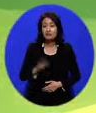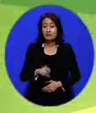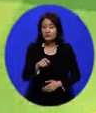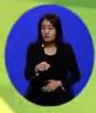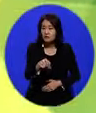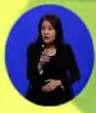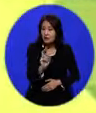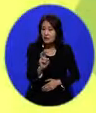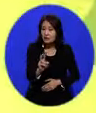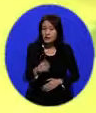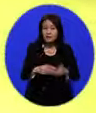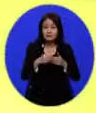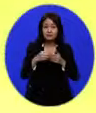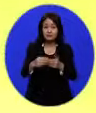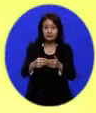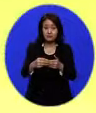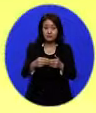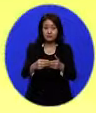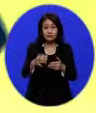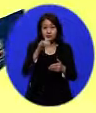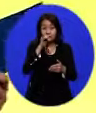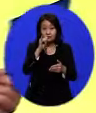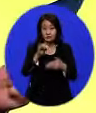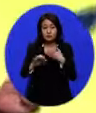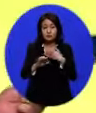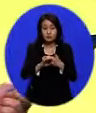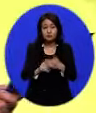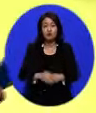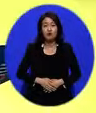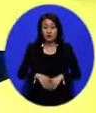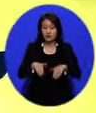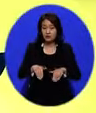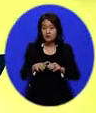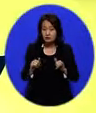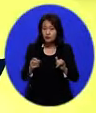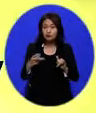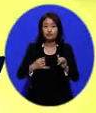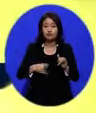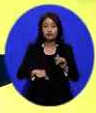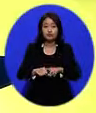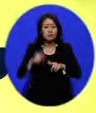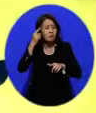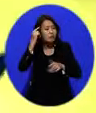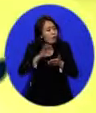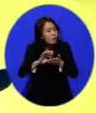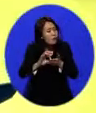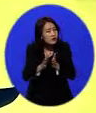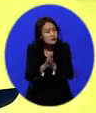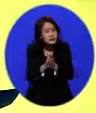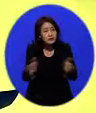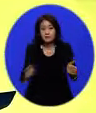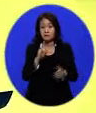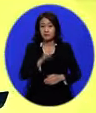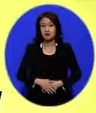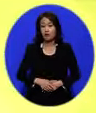하면, 리더가 이거를 하면 부하 직원들이나 자녀들이 이 머리를 쓰기 시작해. 이게 뭐냐, 이게